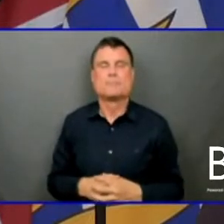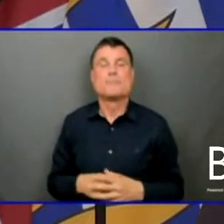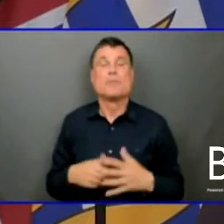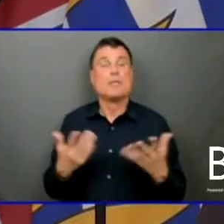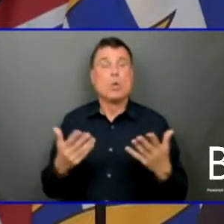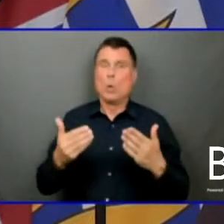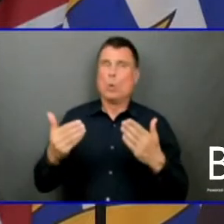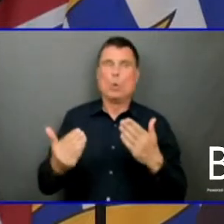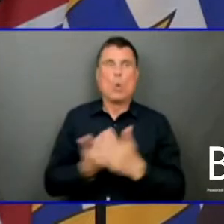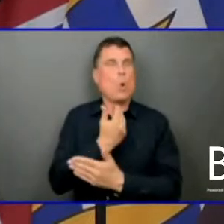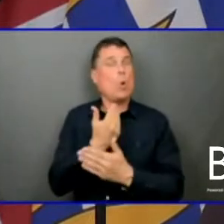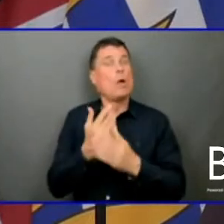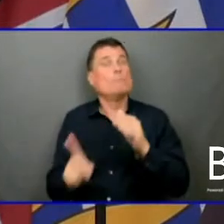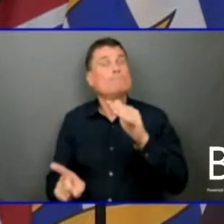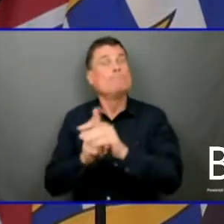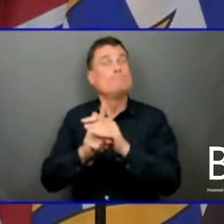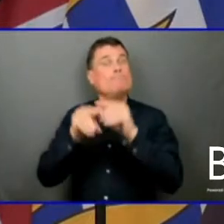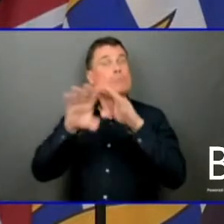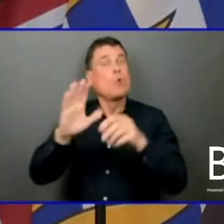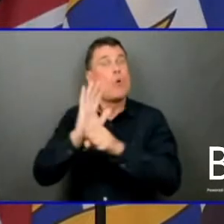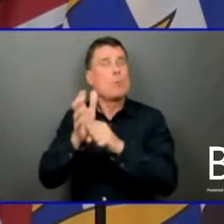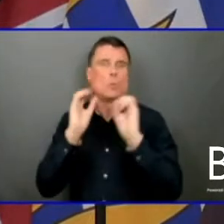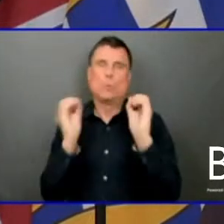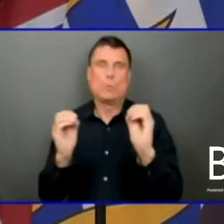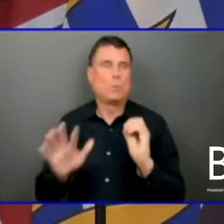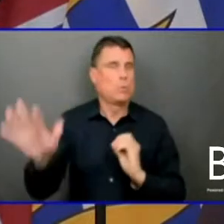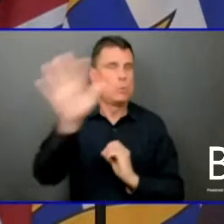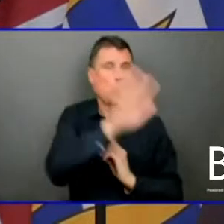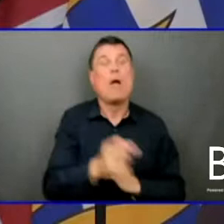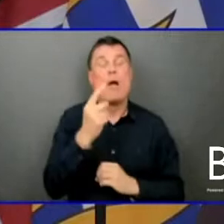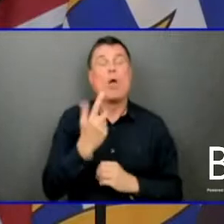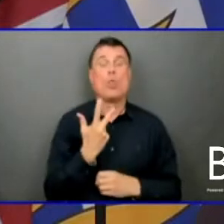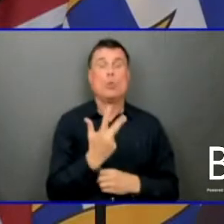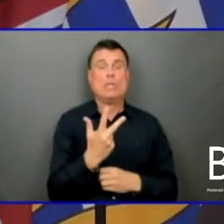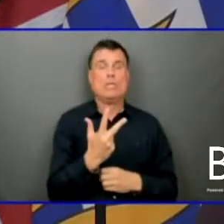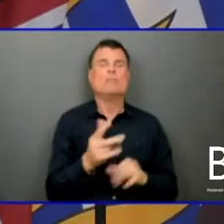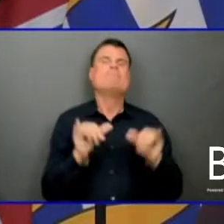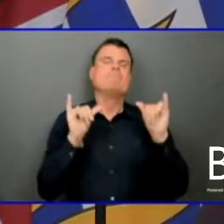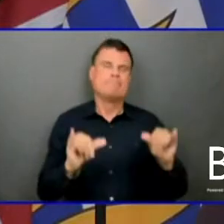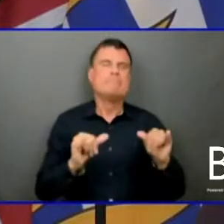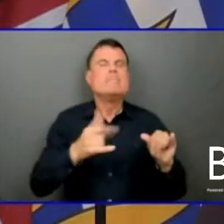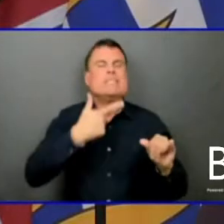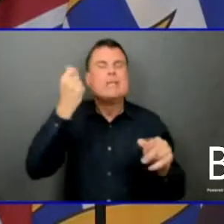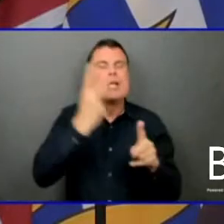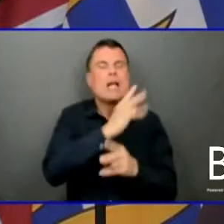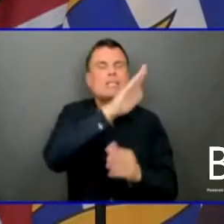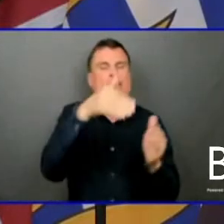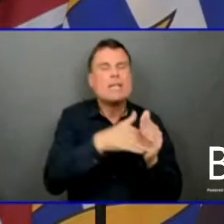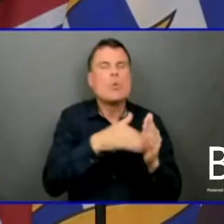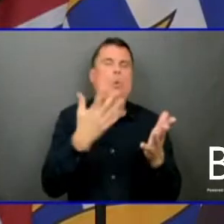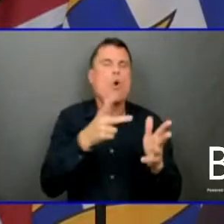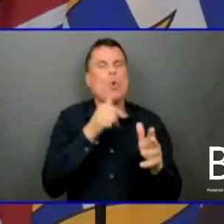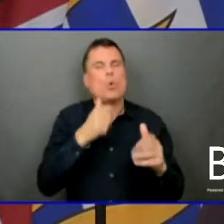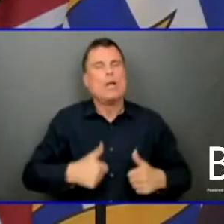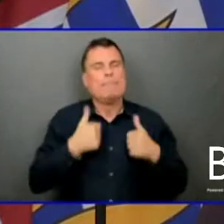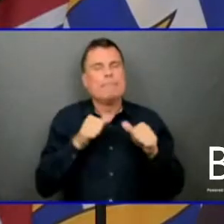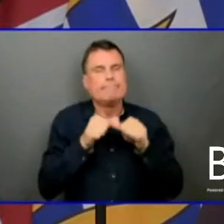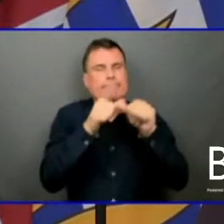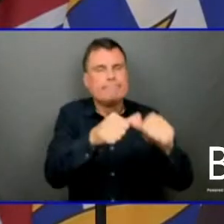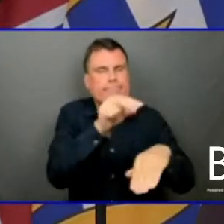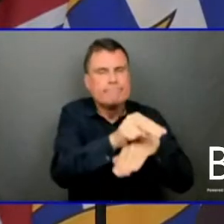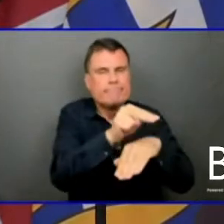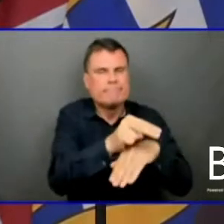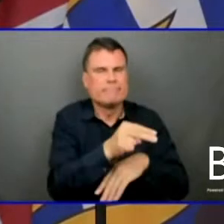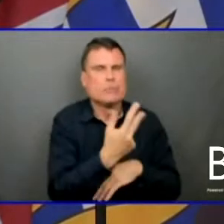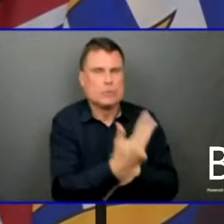with 3 outbreaks and active outbreaks in long-term care 3个长期护理院 and 2 in acute care. 2个急